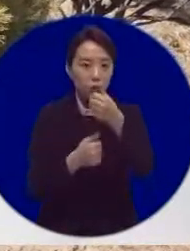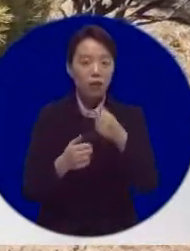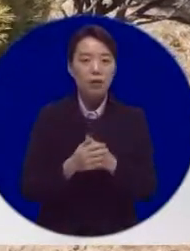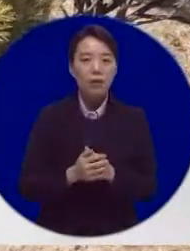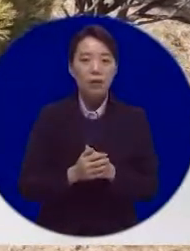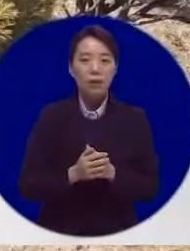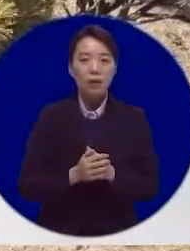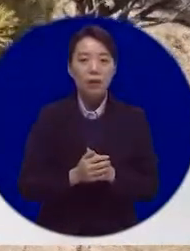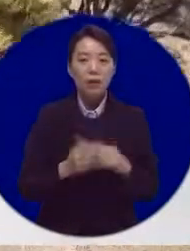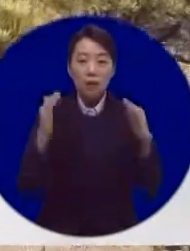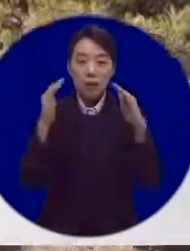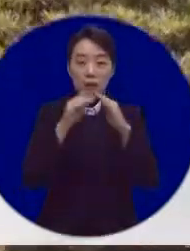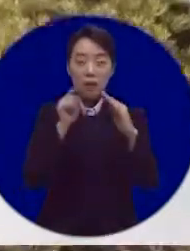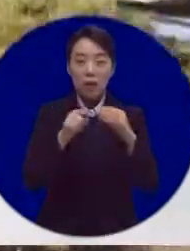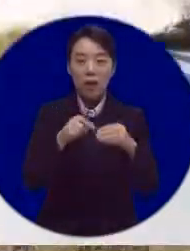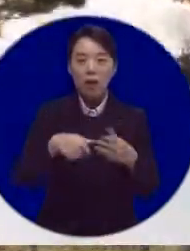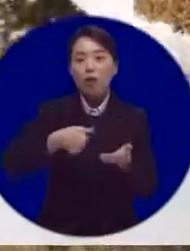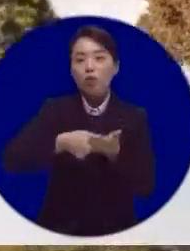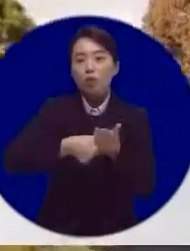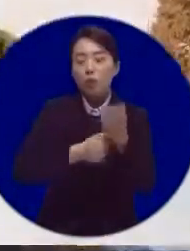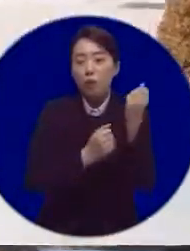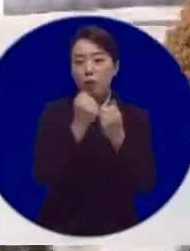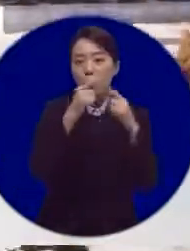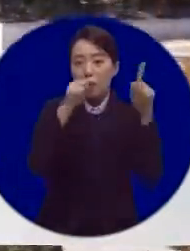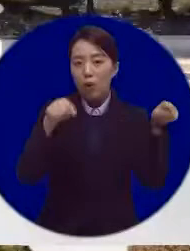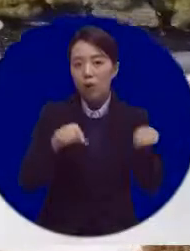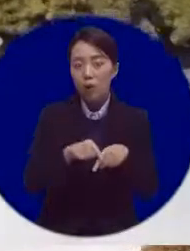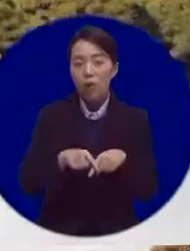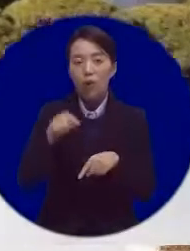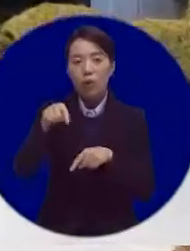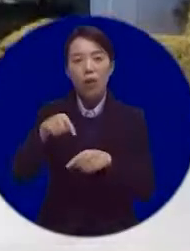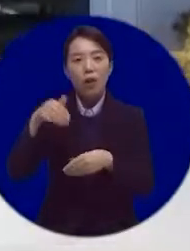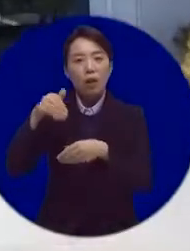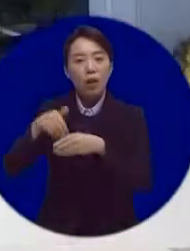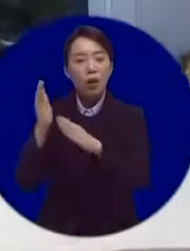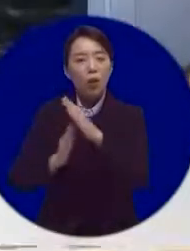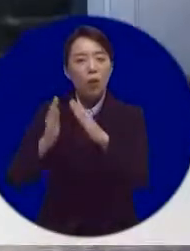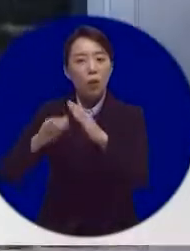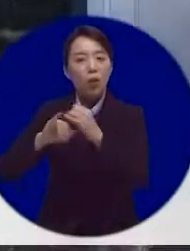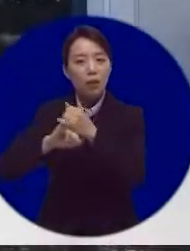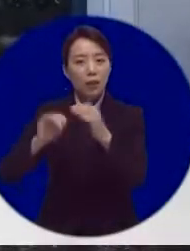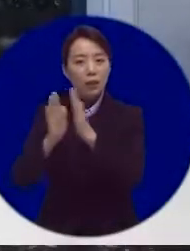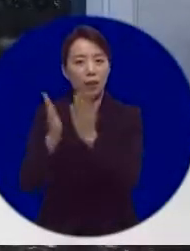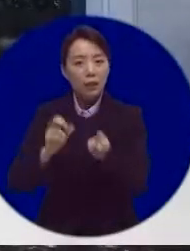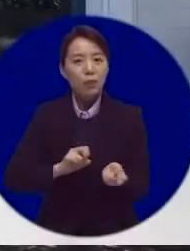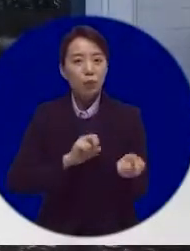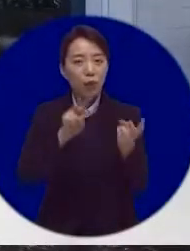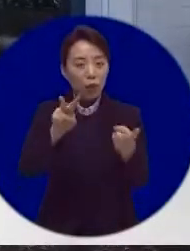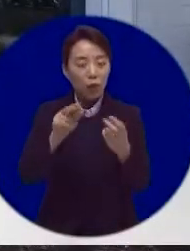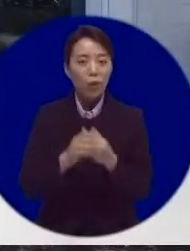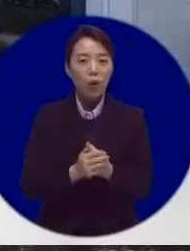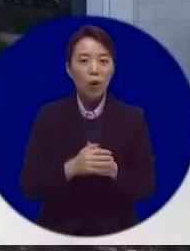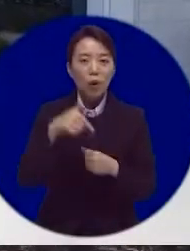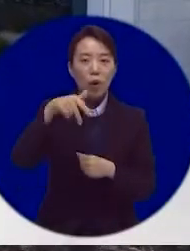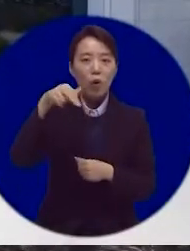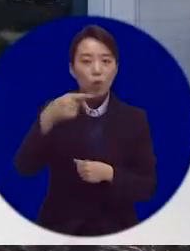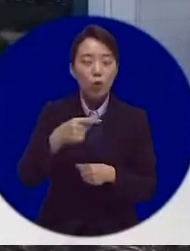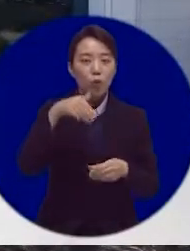중앙선거관리위원회는 각 가정에 투표 안내문과 후보자의 전단형 선거 공보를 발송하고 거소투표 신고자